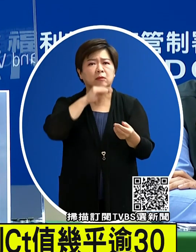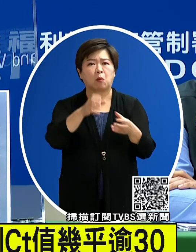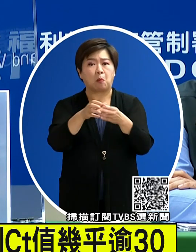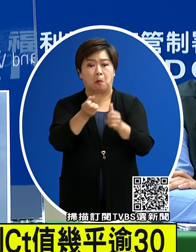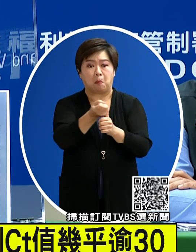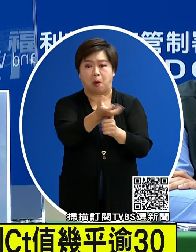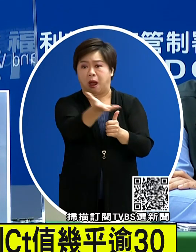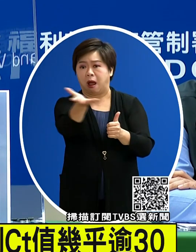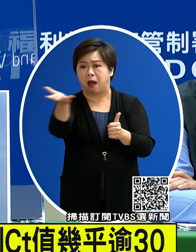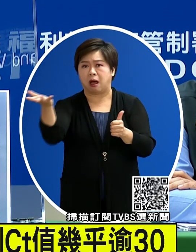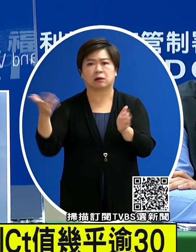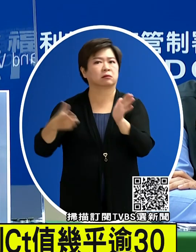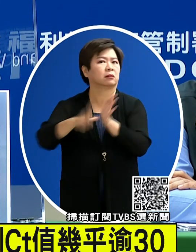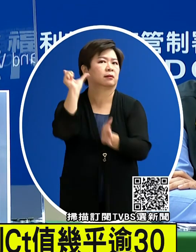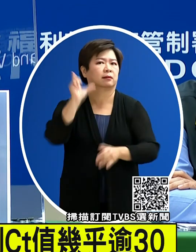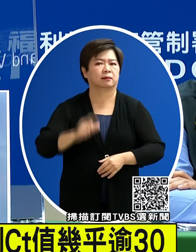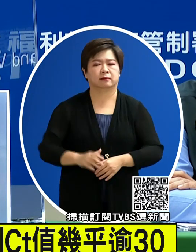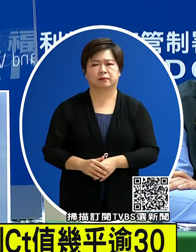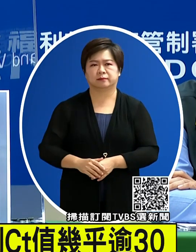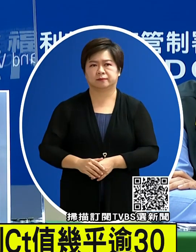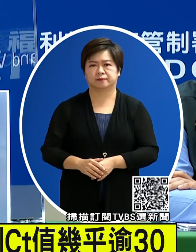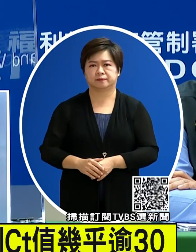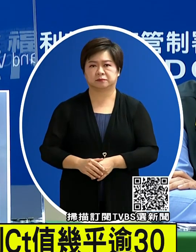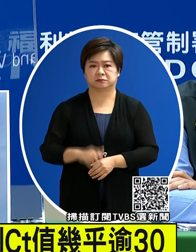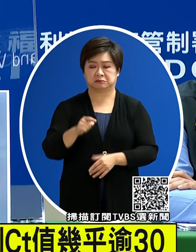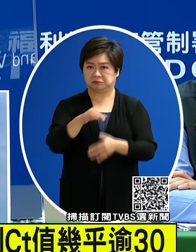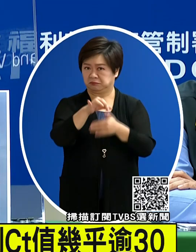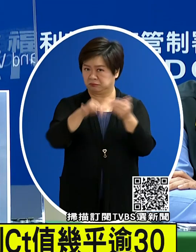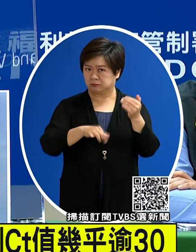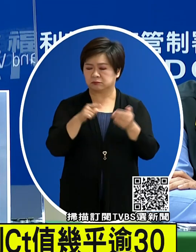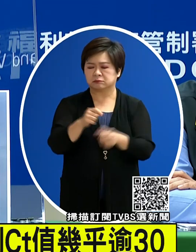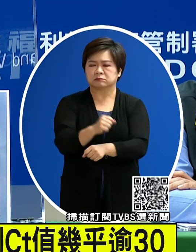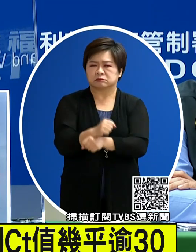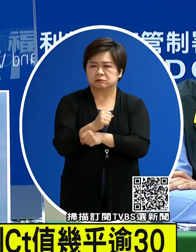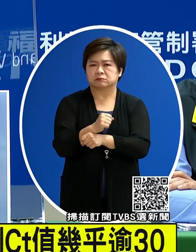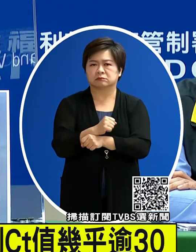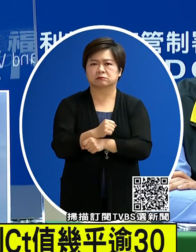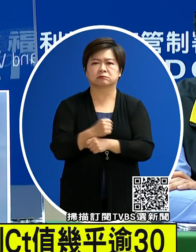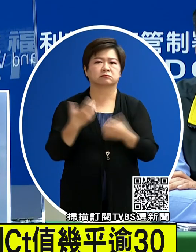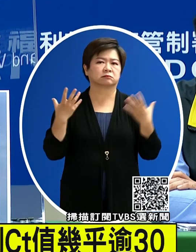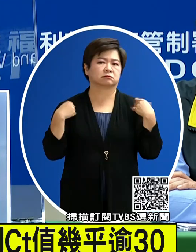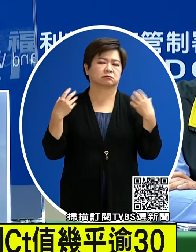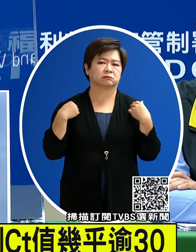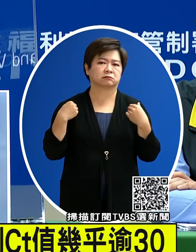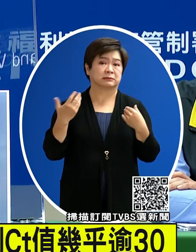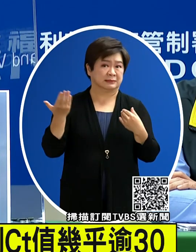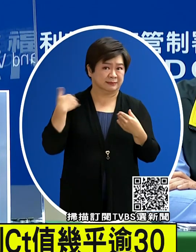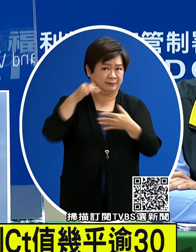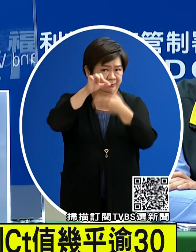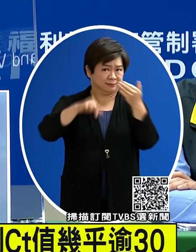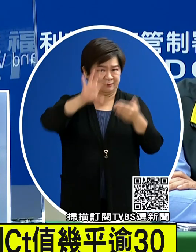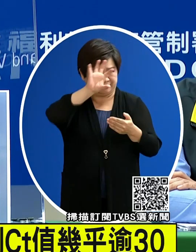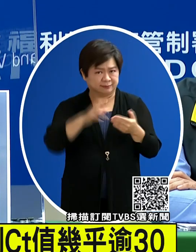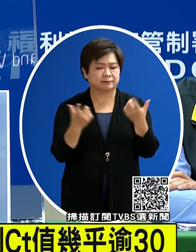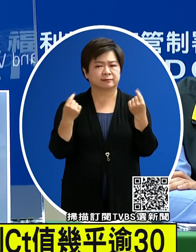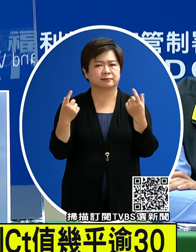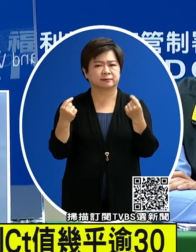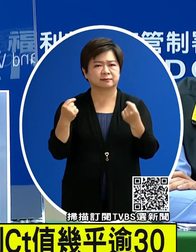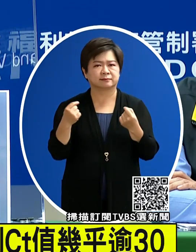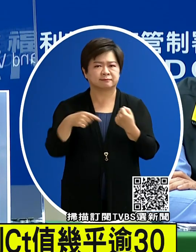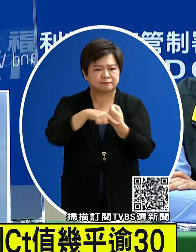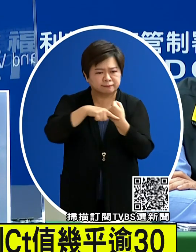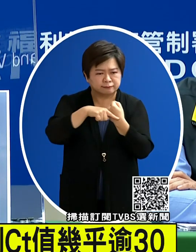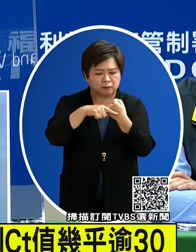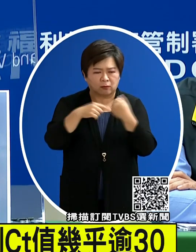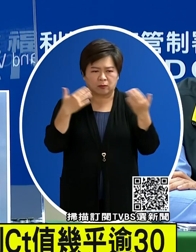聚，那恐怕就来不及了。所以那样的规定哈，仍然会照着原来的规定去做。但是把案子研究清